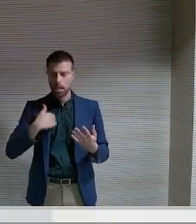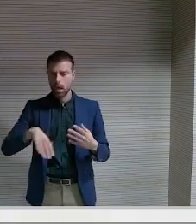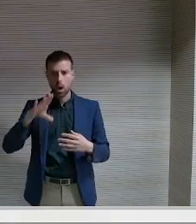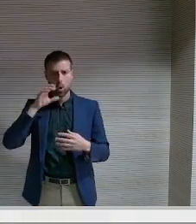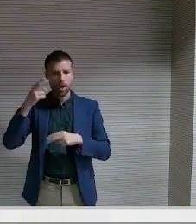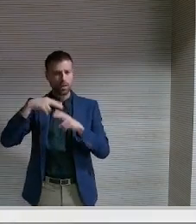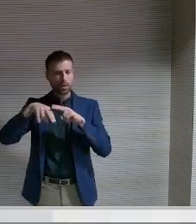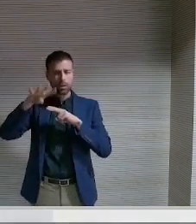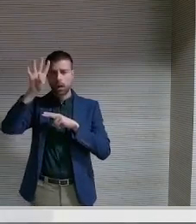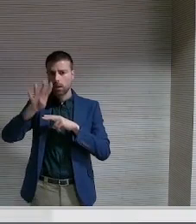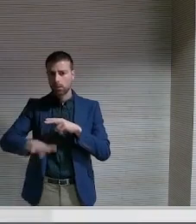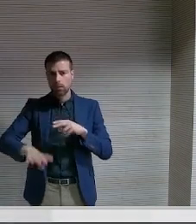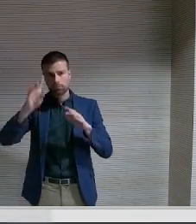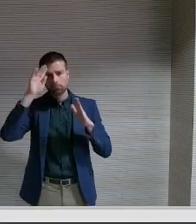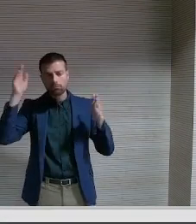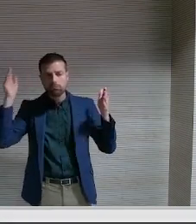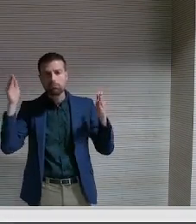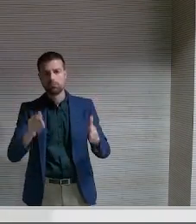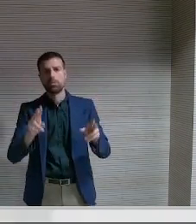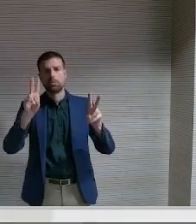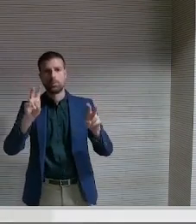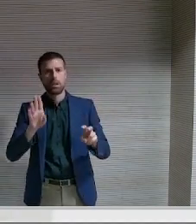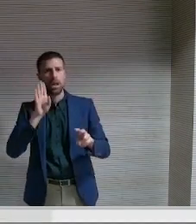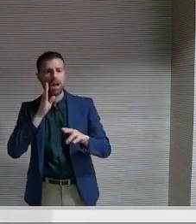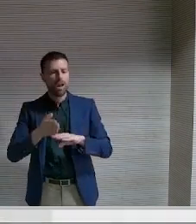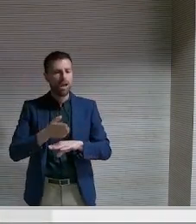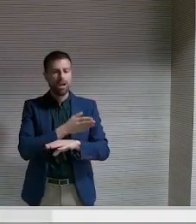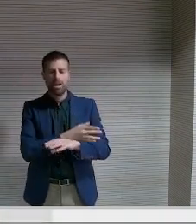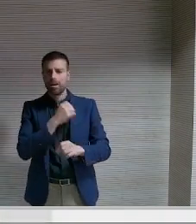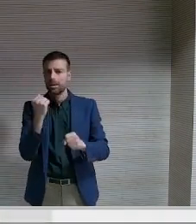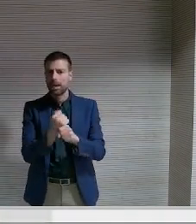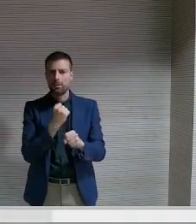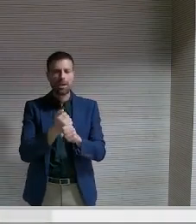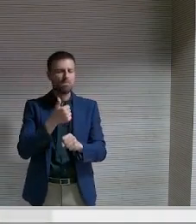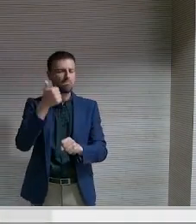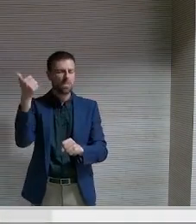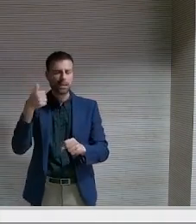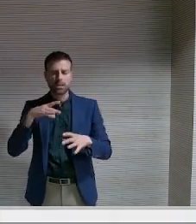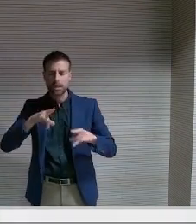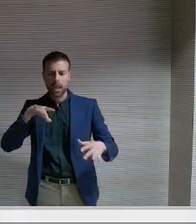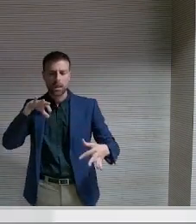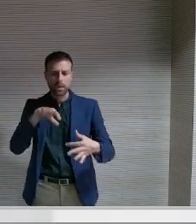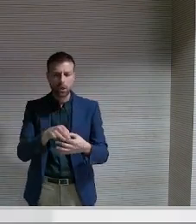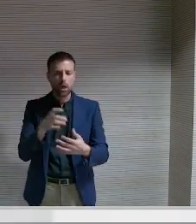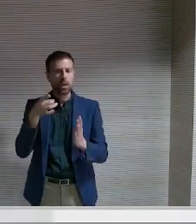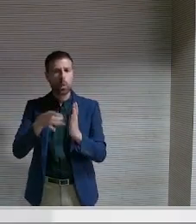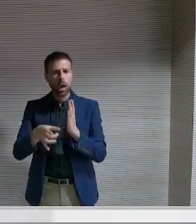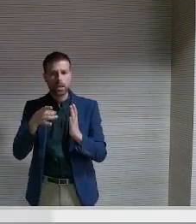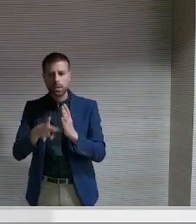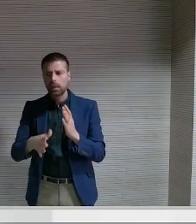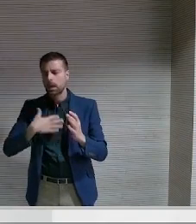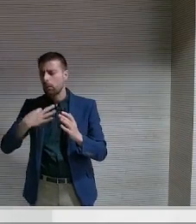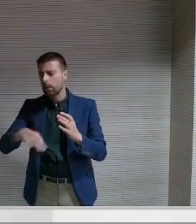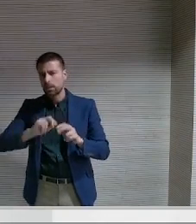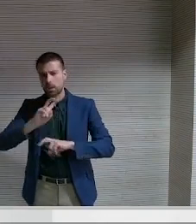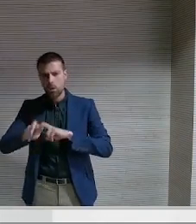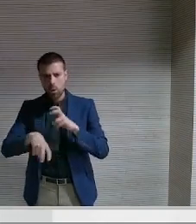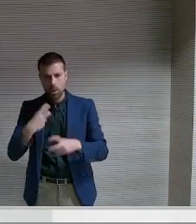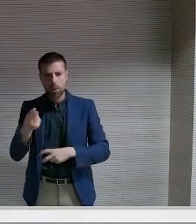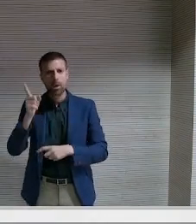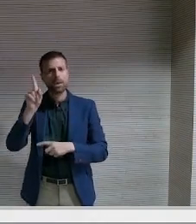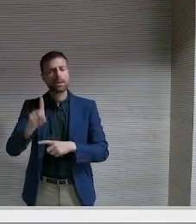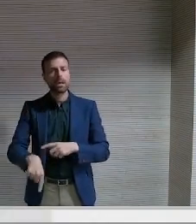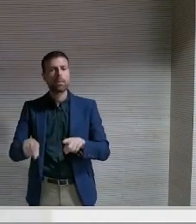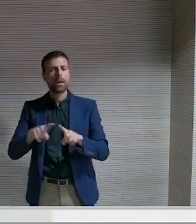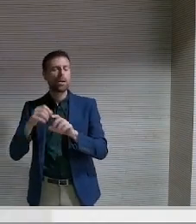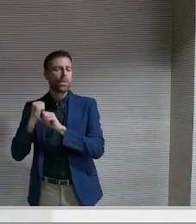Generalitat de Catalunya, perquè és el que crea llocs de treball més arrelats al territori, de més qualitat, amb més capacitat innovadora, amb més capacitat d'arrossegament de